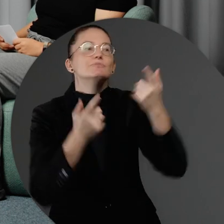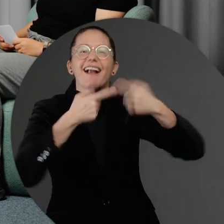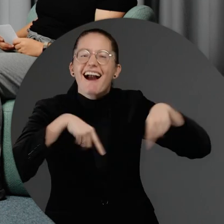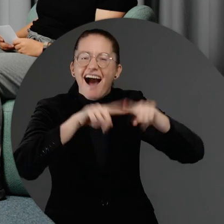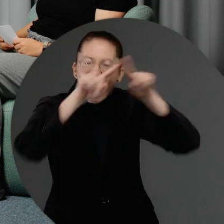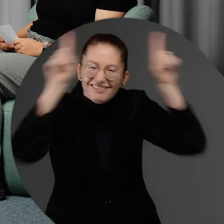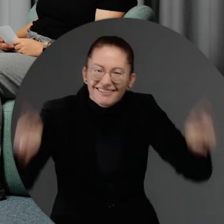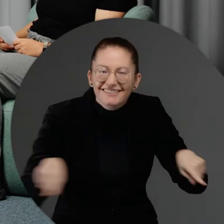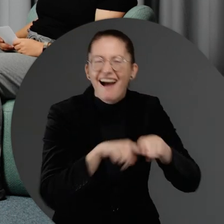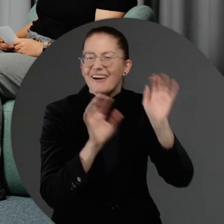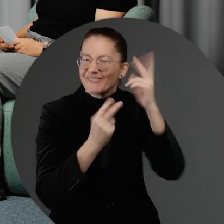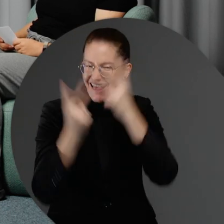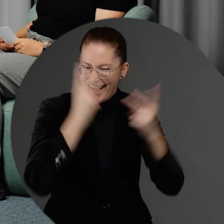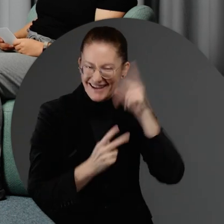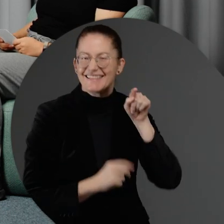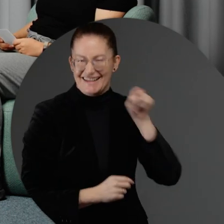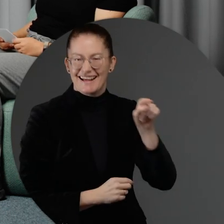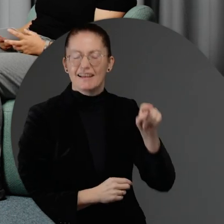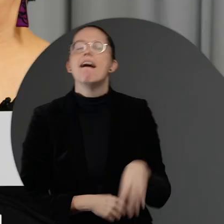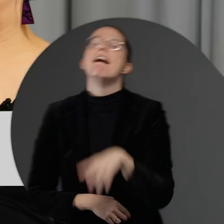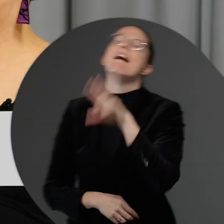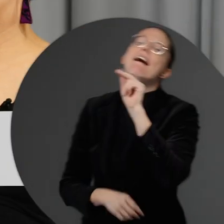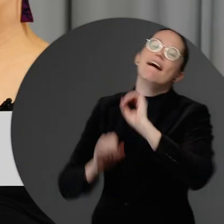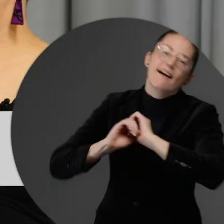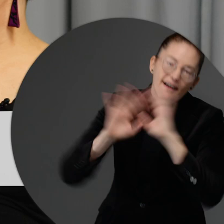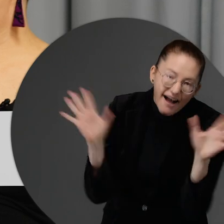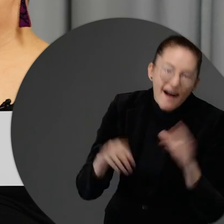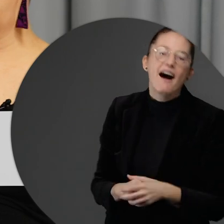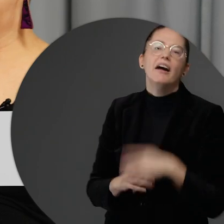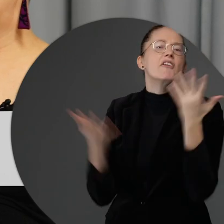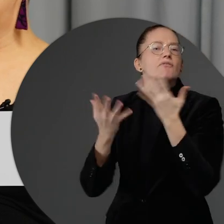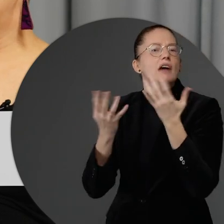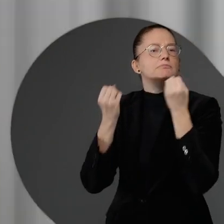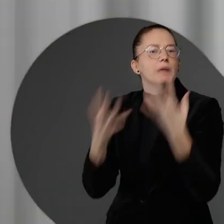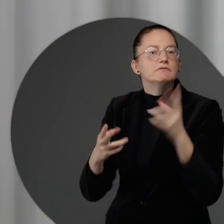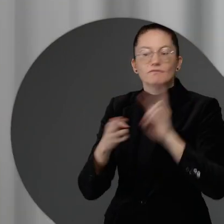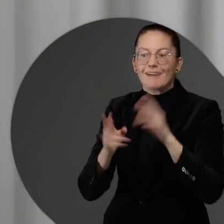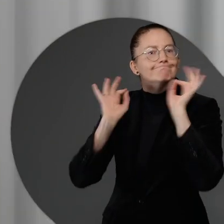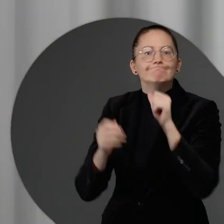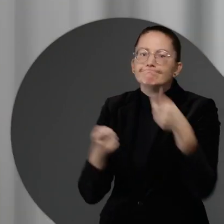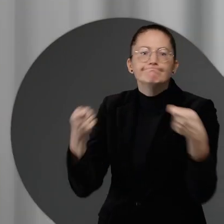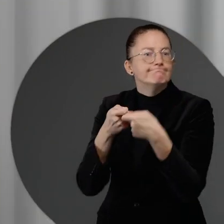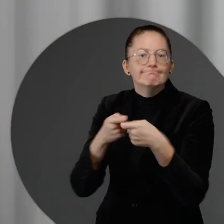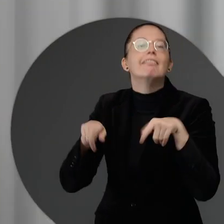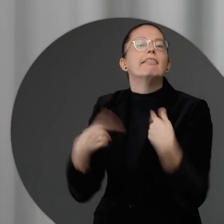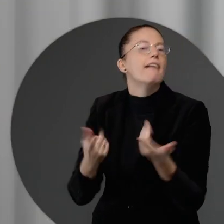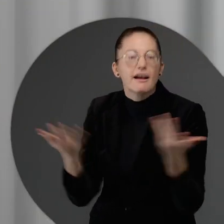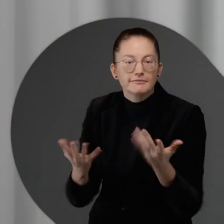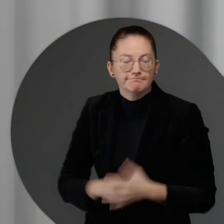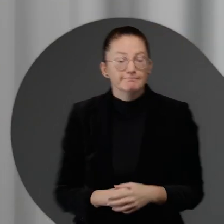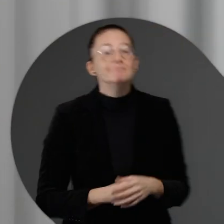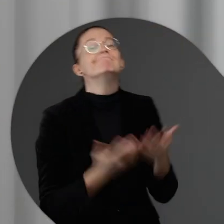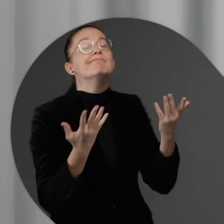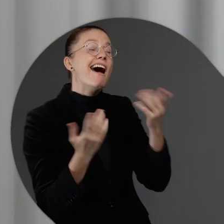Landkarten und Ähnliches. Alles klar. Und was passiert dann, wenn man nicht konform ist? Wenn man nicht konform ist,